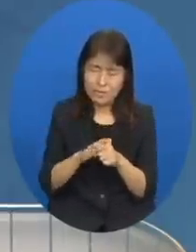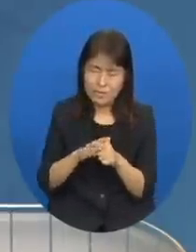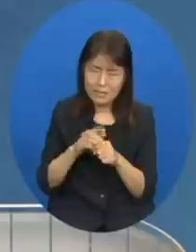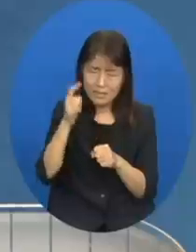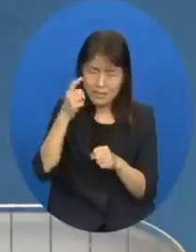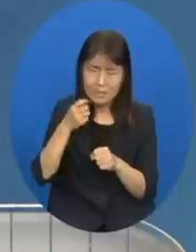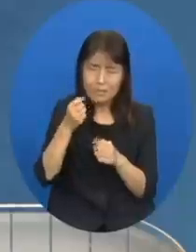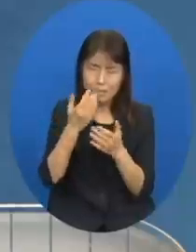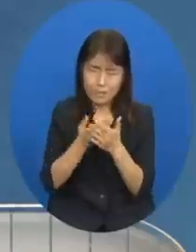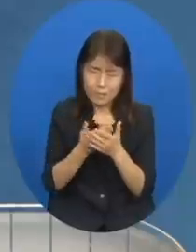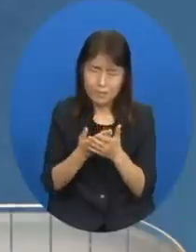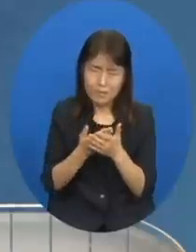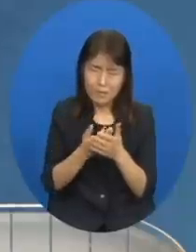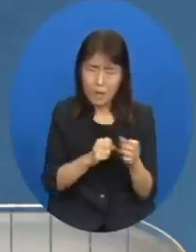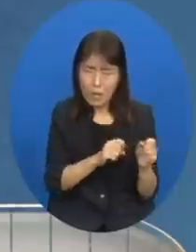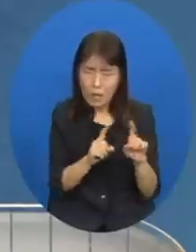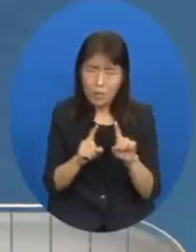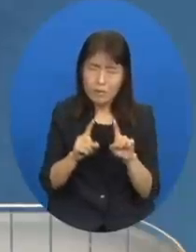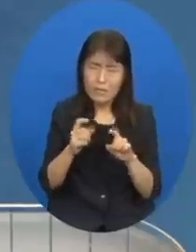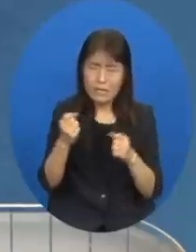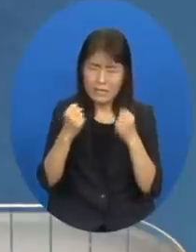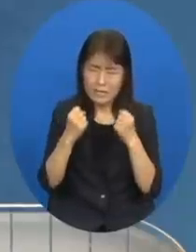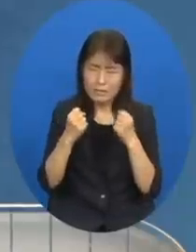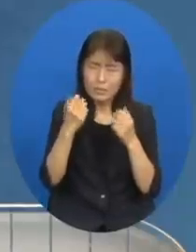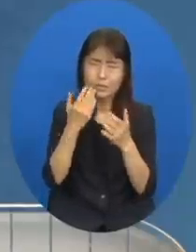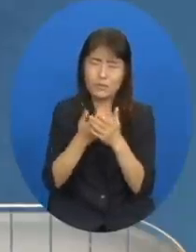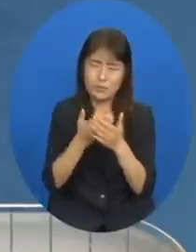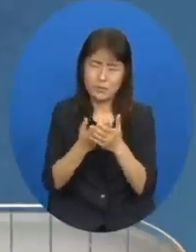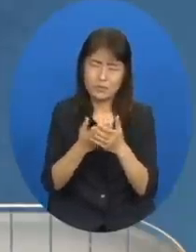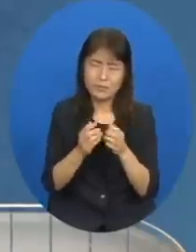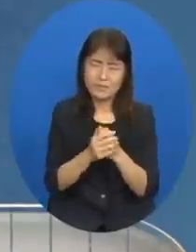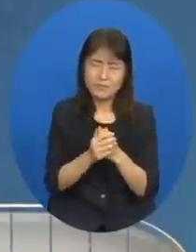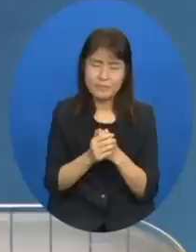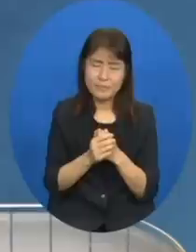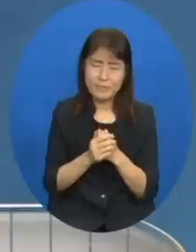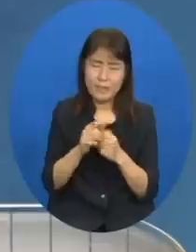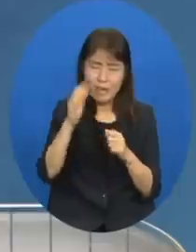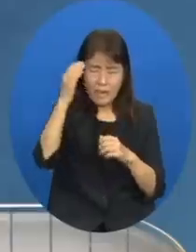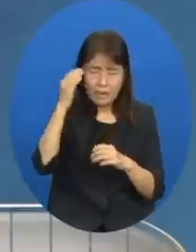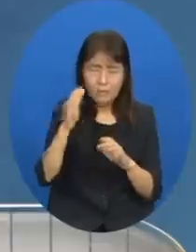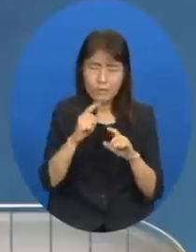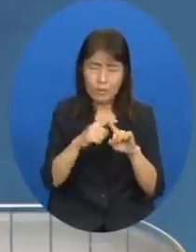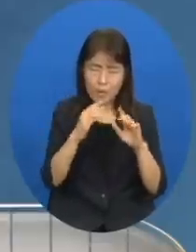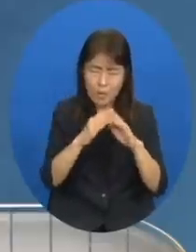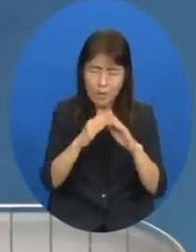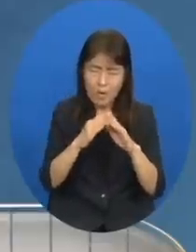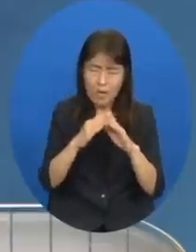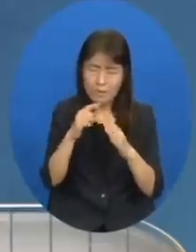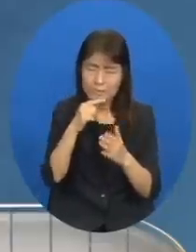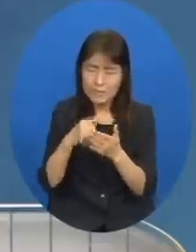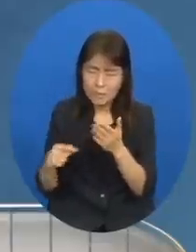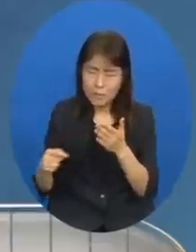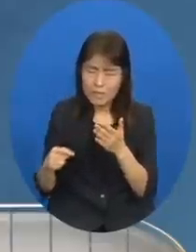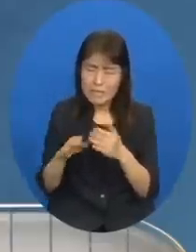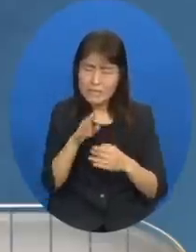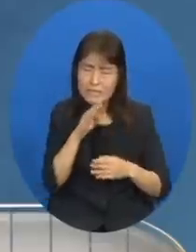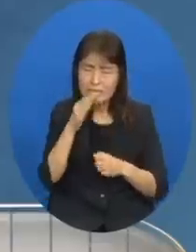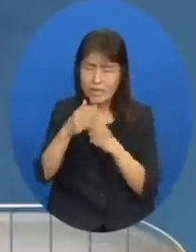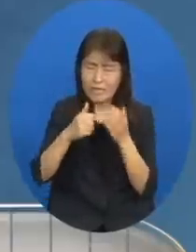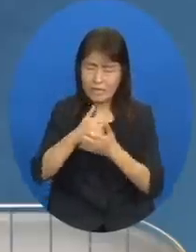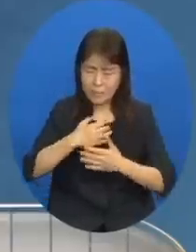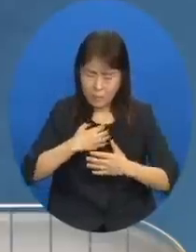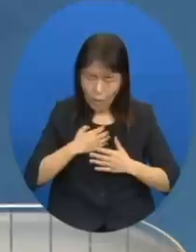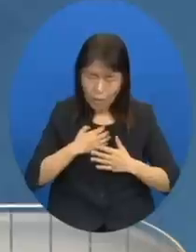하나님 일어날 힘을 주시고 회복할 힘을 주소서이 나라와 인민족이 진정으로 하나님을 경외하는